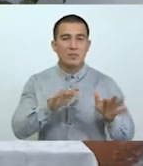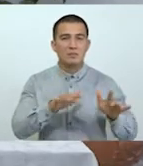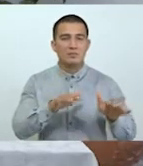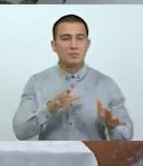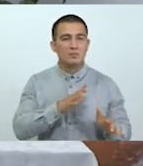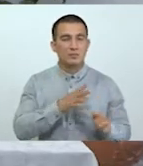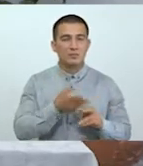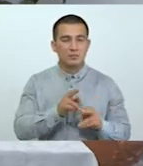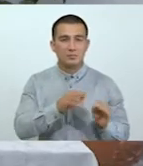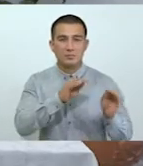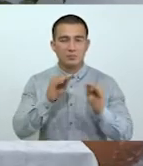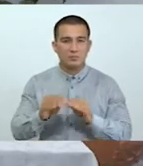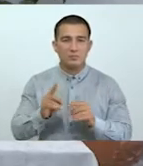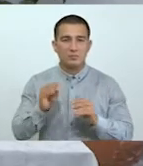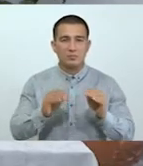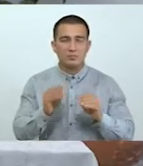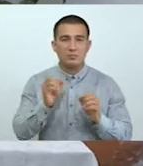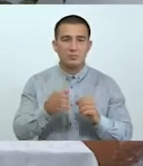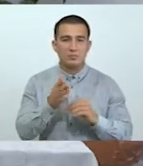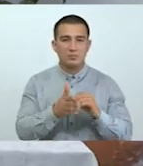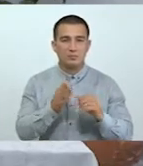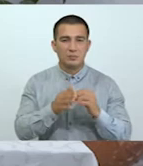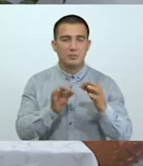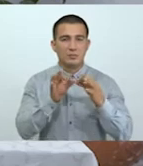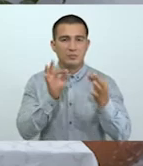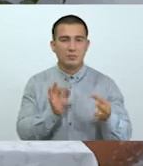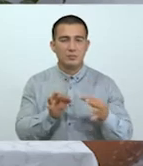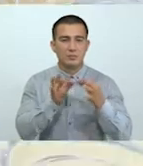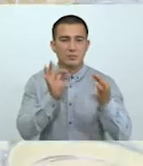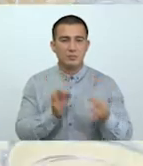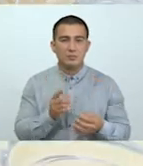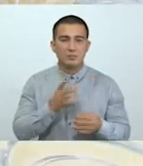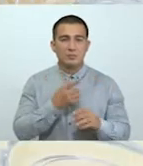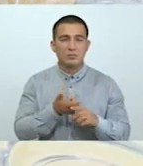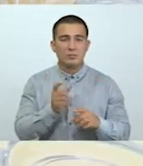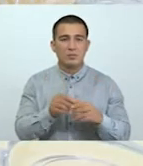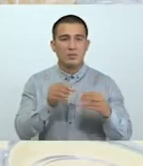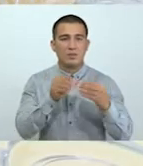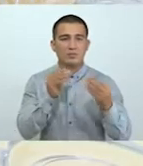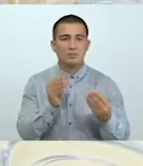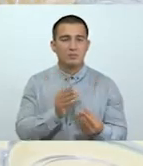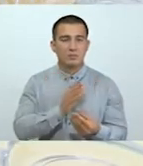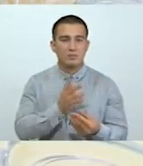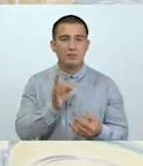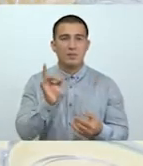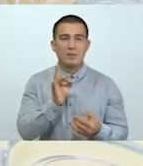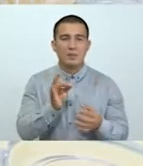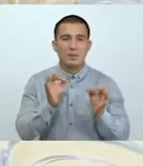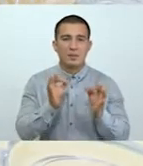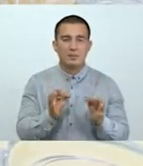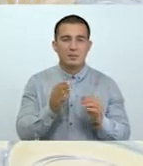bo'ladi. Demak, parrak qilib to'g'rab olamiz. Juda ham qalin qilmaymiz, o'rtacha